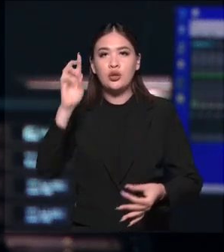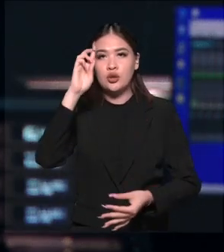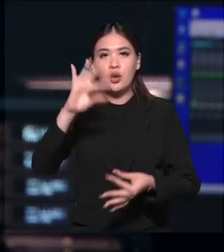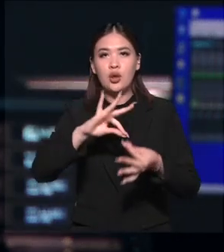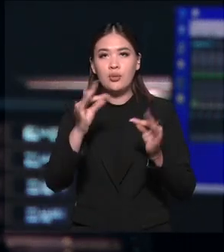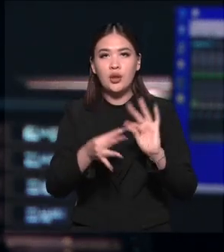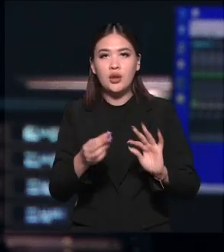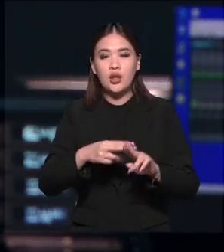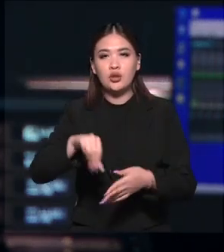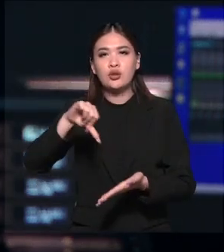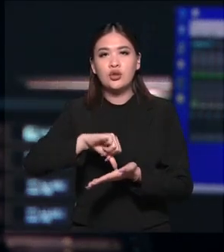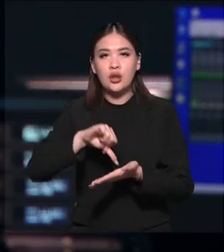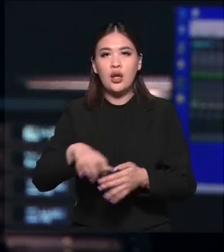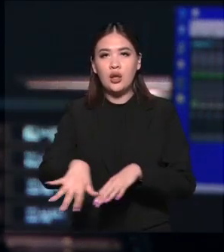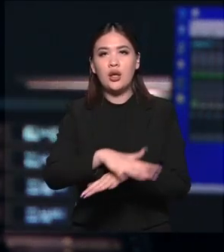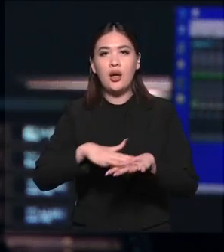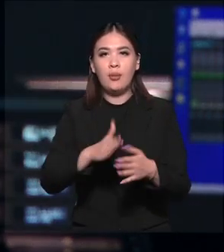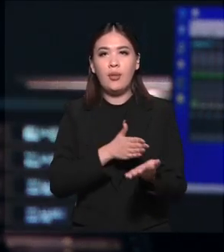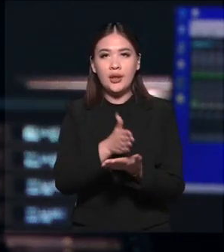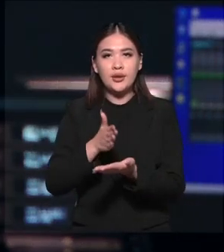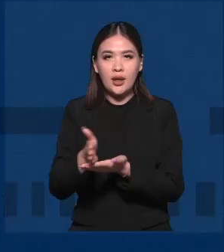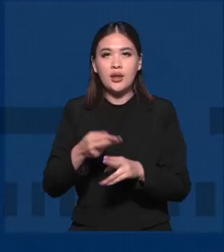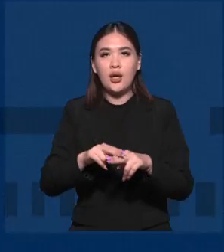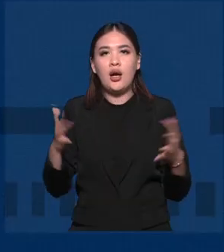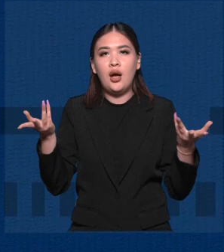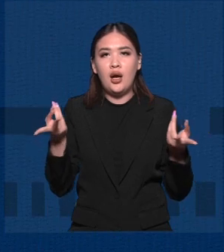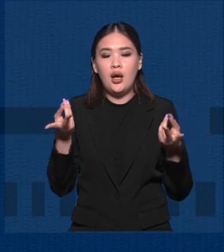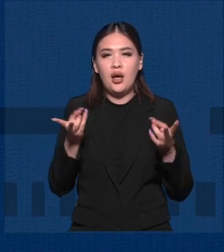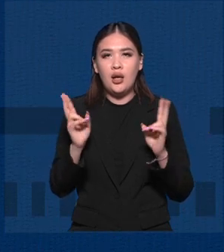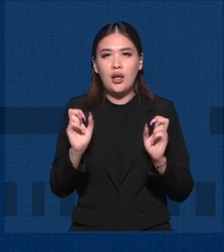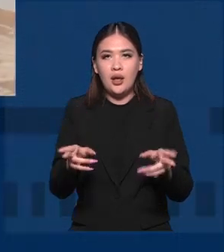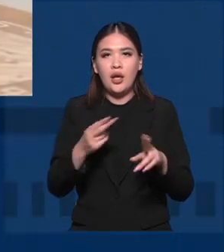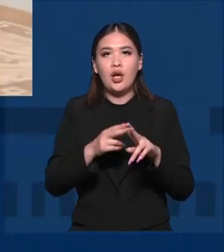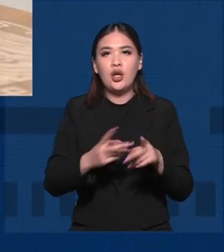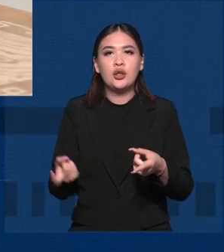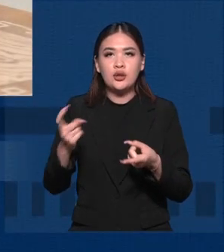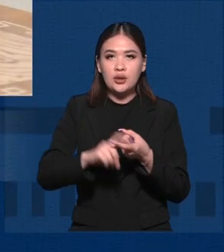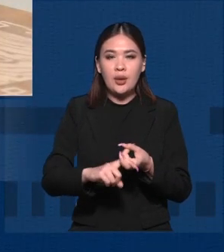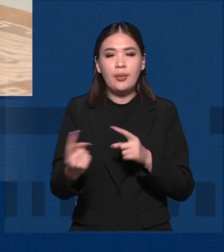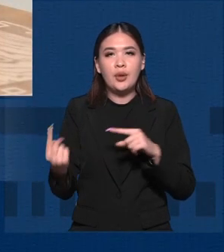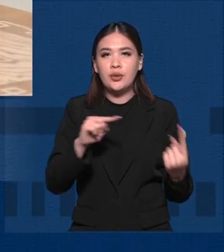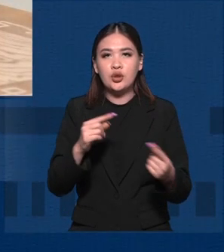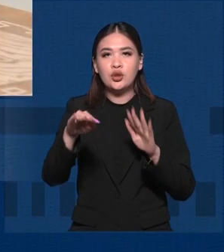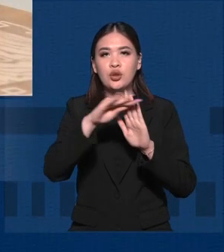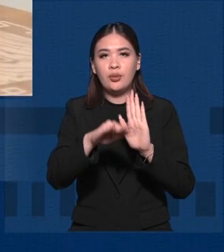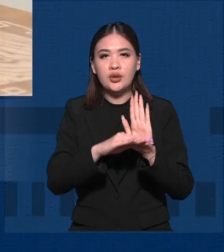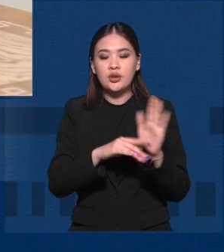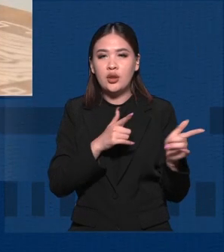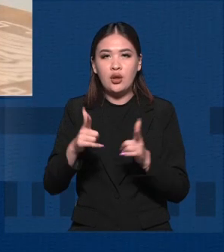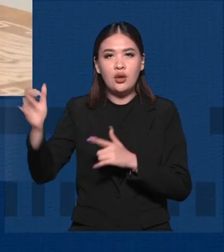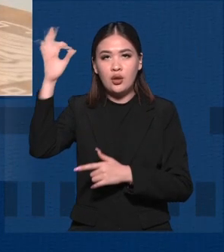комитетінің төрағасы ұйымның халықаралық бағыттағы қызметінің қалай үйлестіріп жатқанын және салалық білім беру жобалар жайында